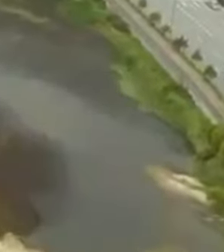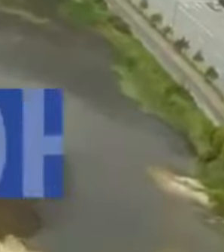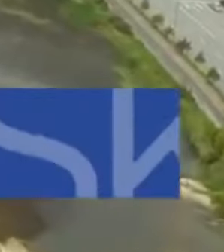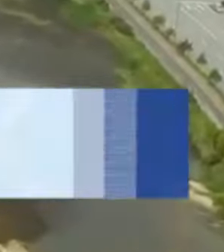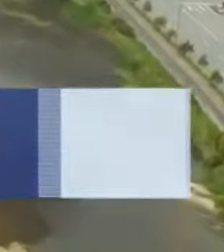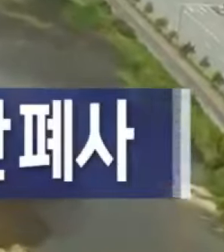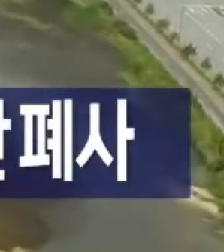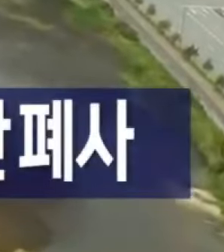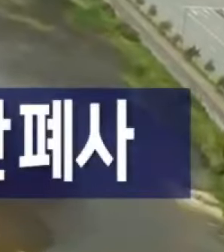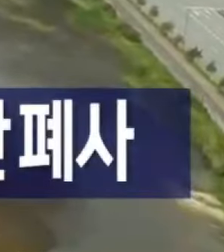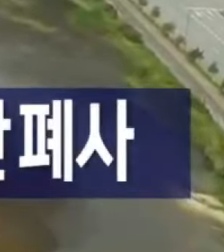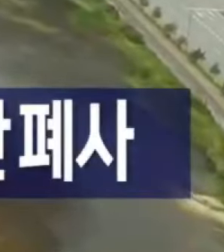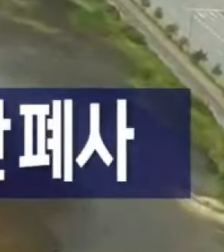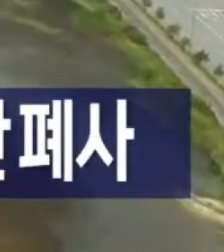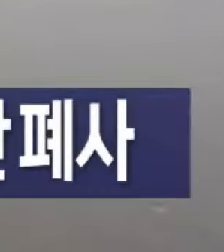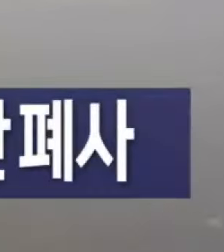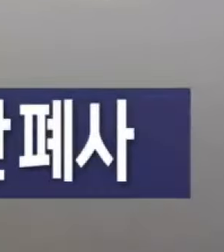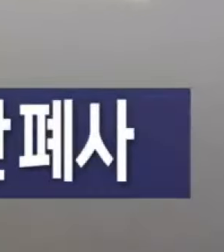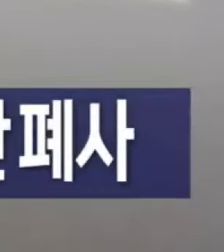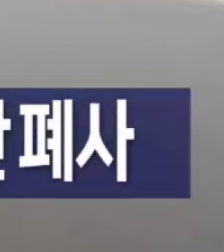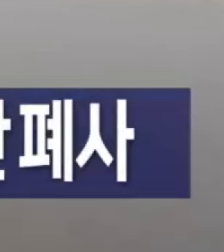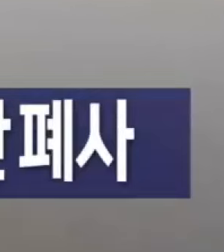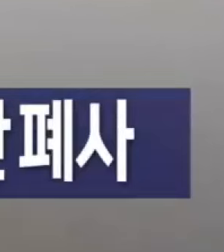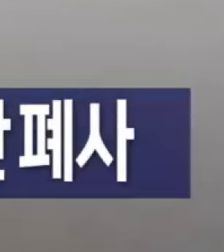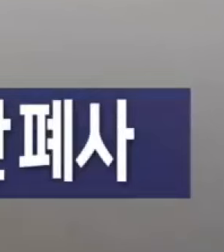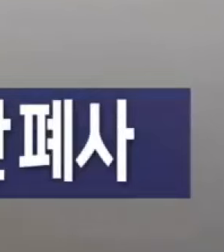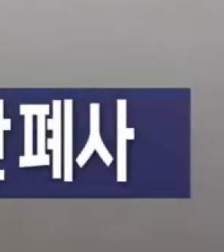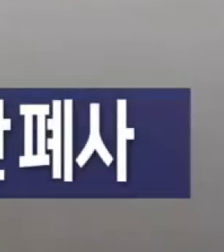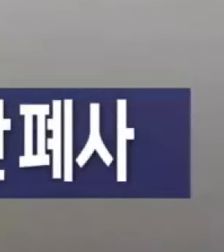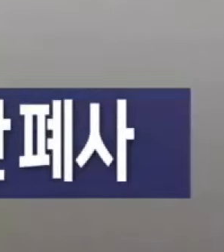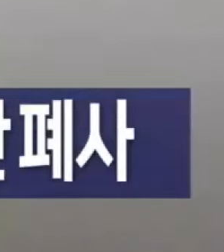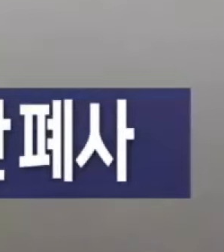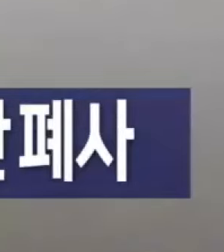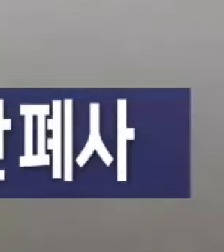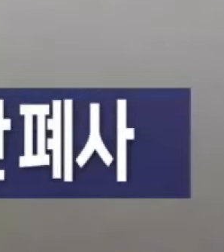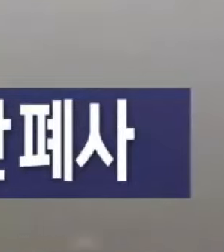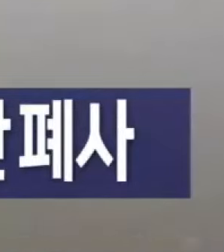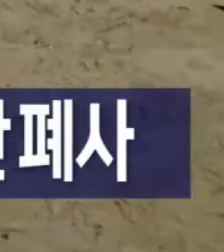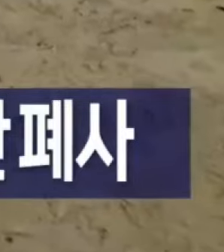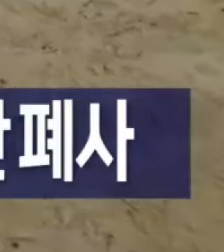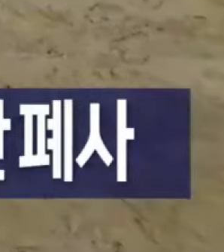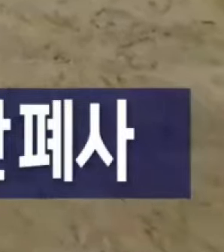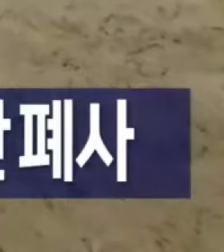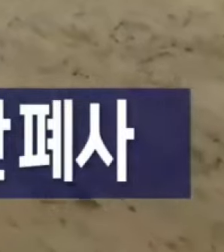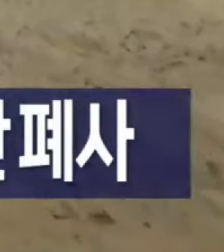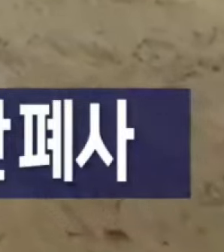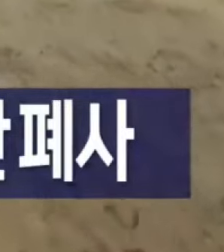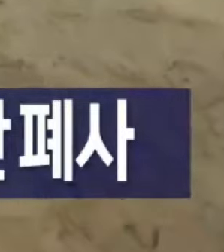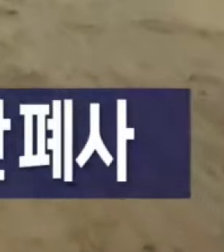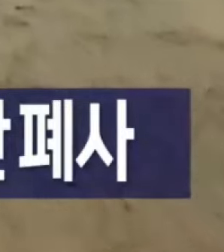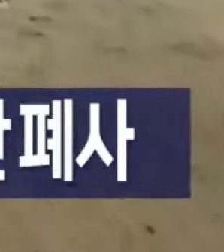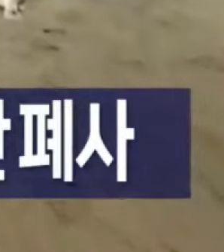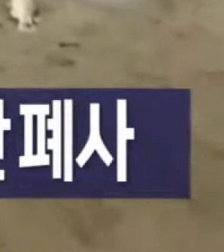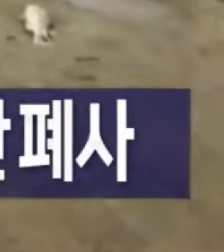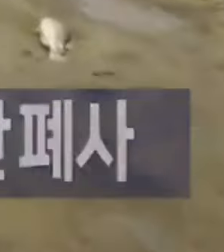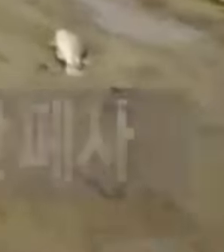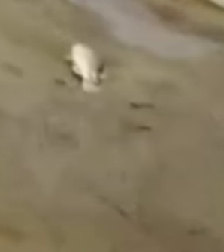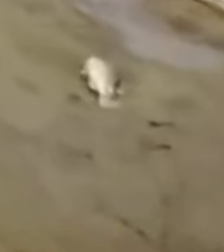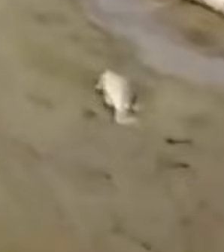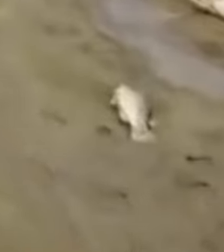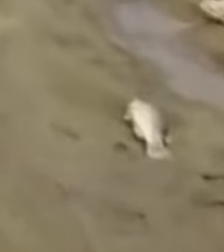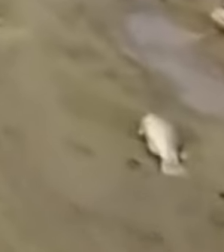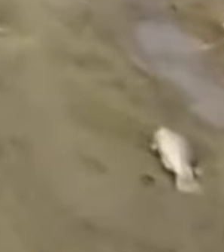전례 없는 폭염 피해가 잇따르는 가운데 충주 저수지에서는 수온이 크게 오르면서 물고기 수백 마리가 집단